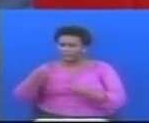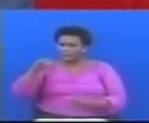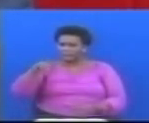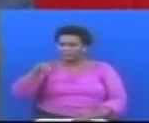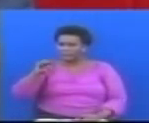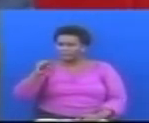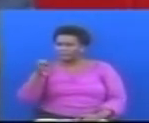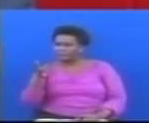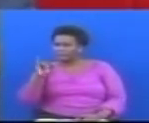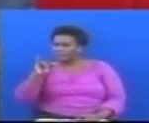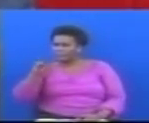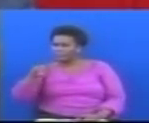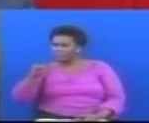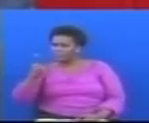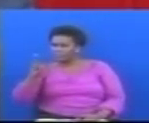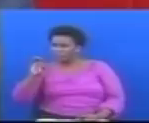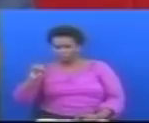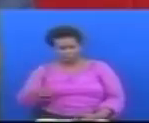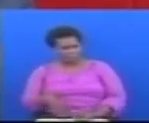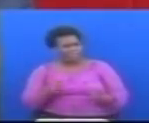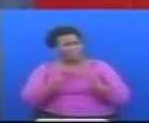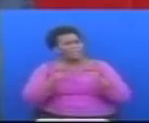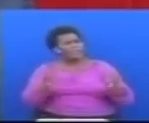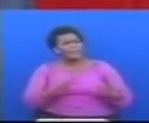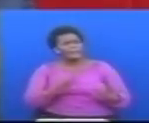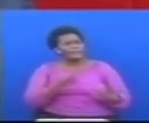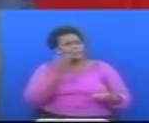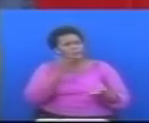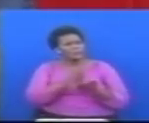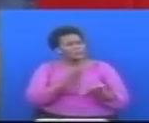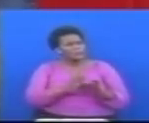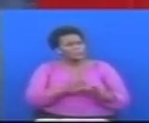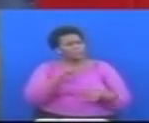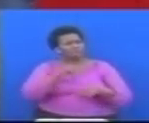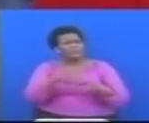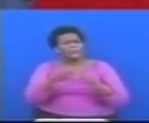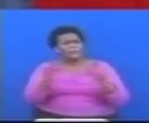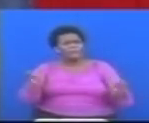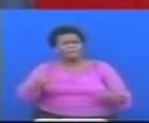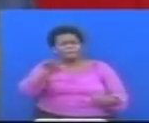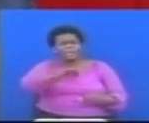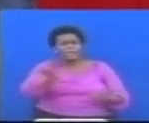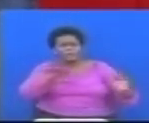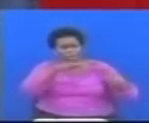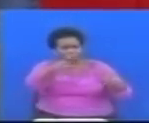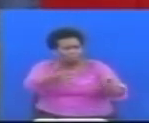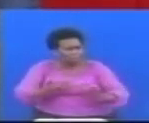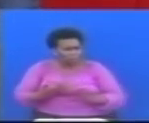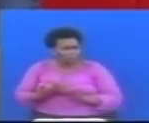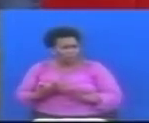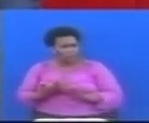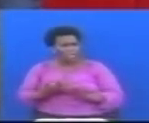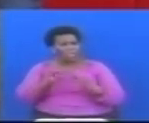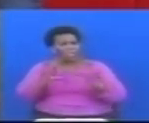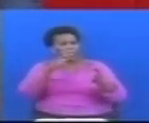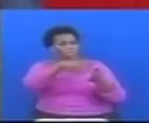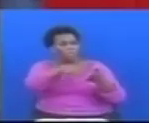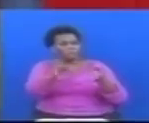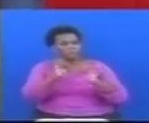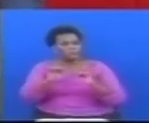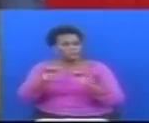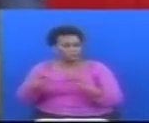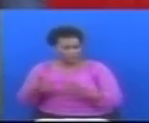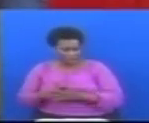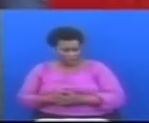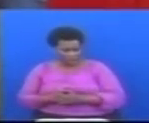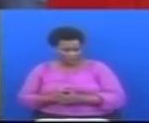maeneo yaliyotolewa na jeshi, wananchi, baadhi ya wananchi wameshafariki dunia. Na serikali inaendelea kutekeleza miradi